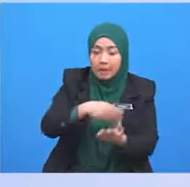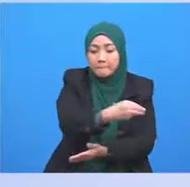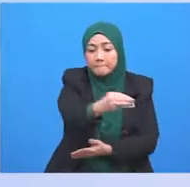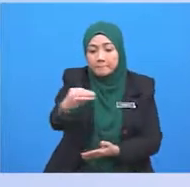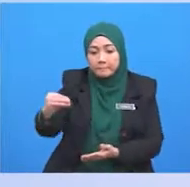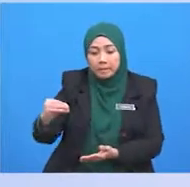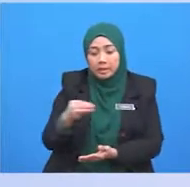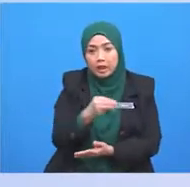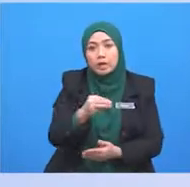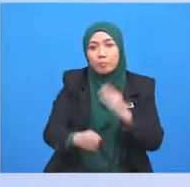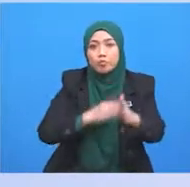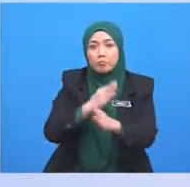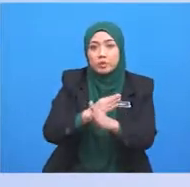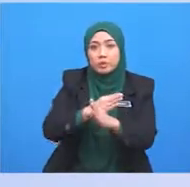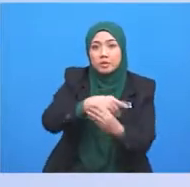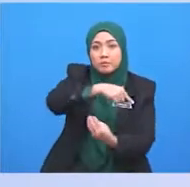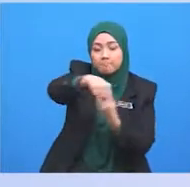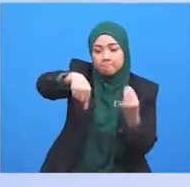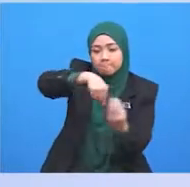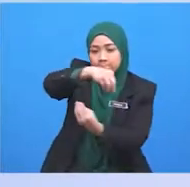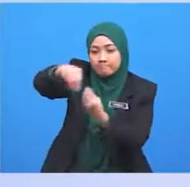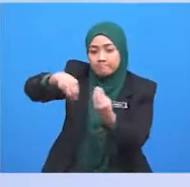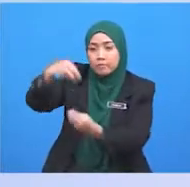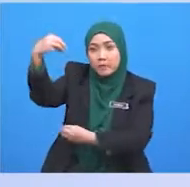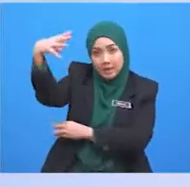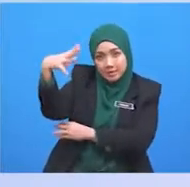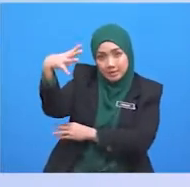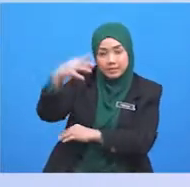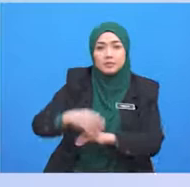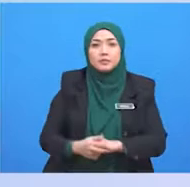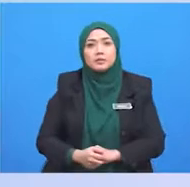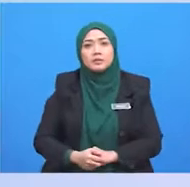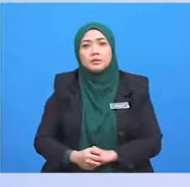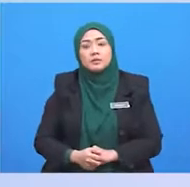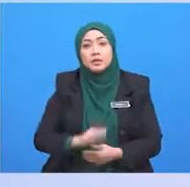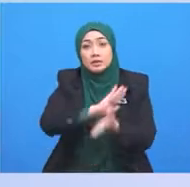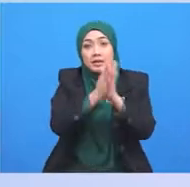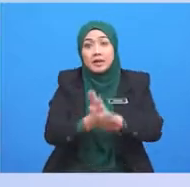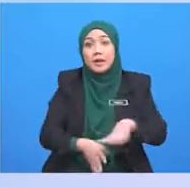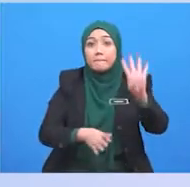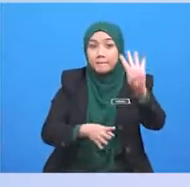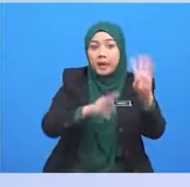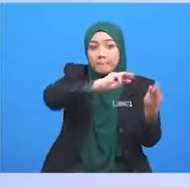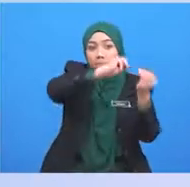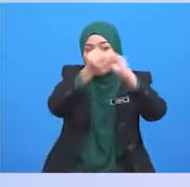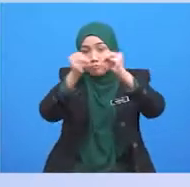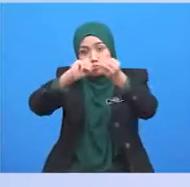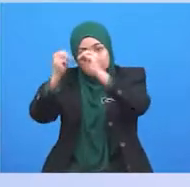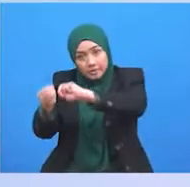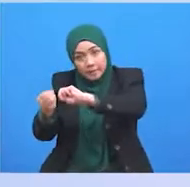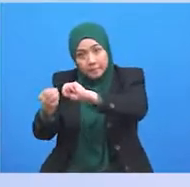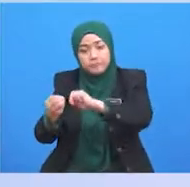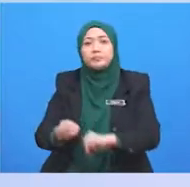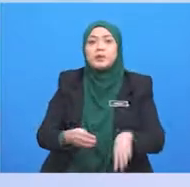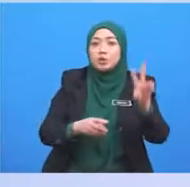mengelilingi matahari. Pertama, kejadian 4 musim. Kedua, waktu siang dan